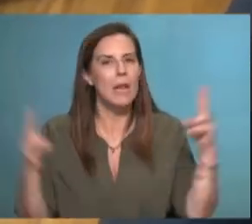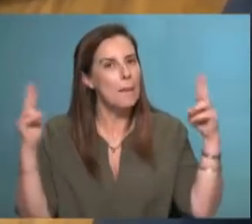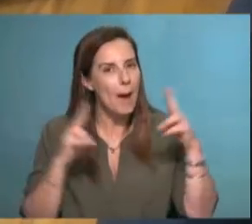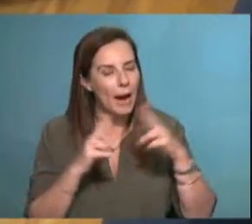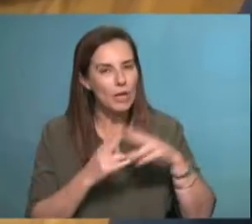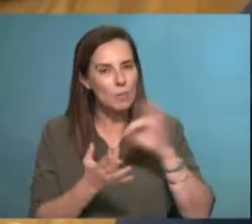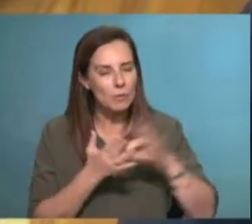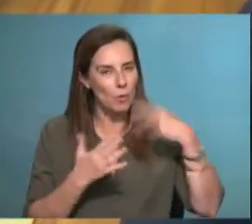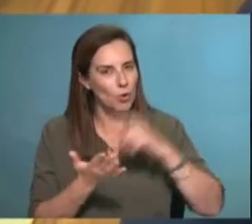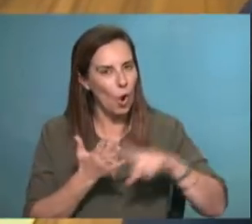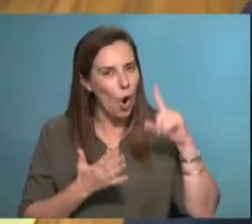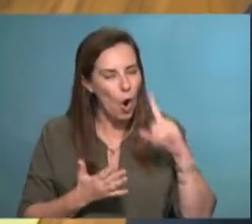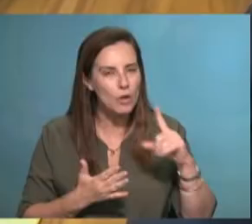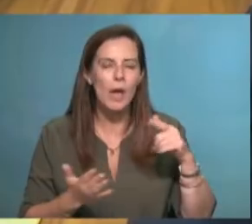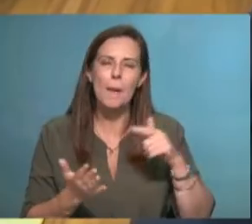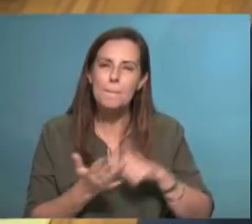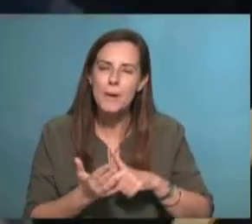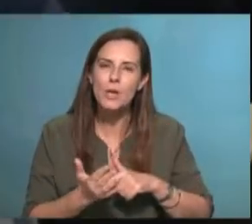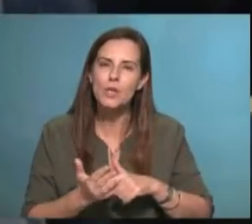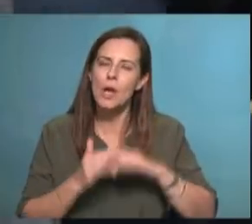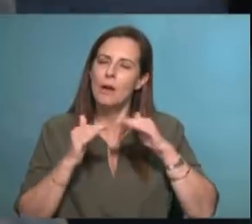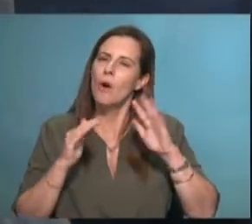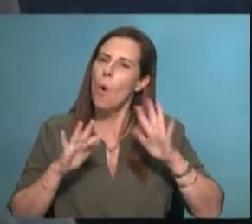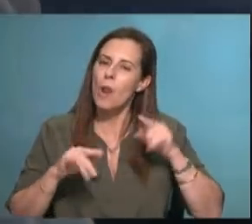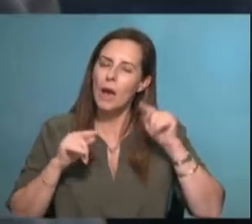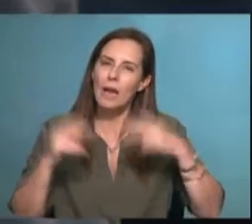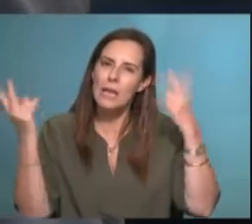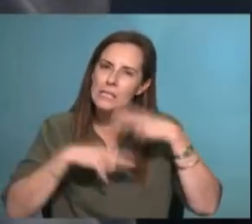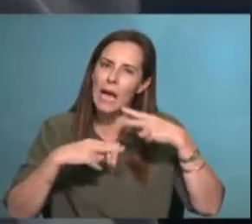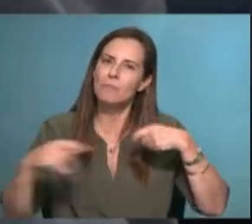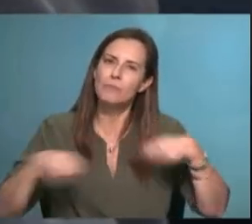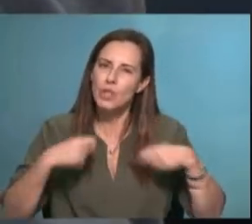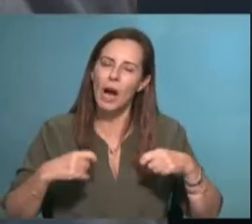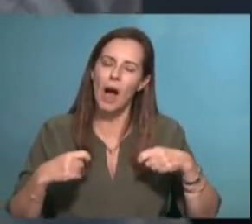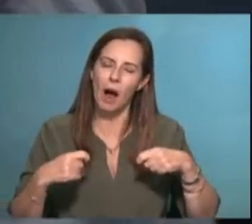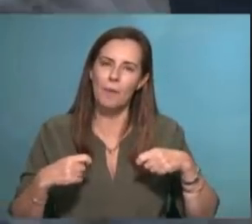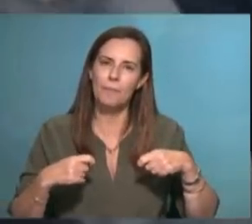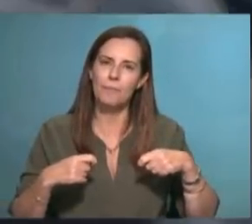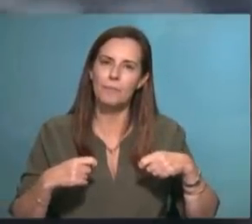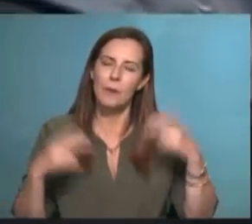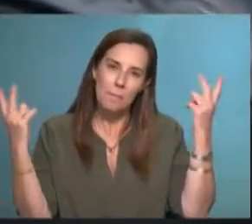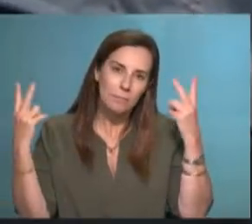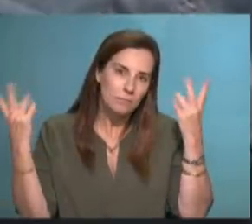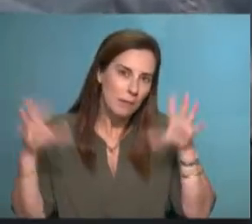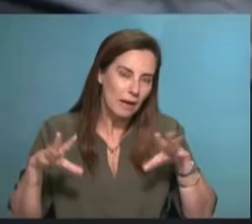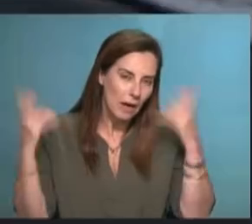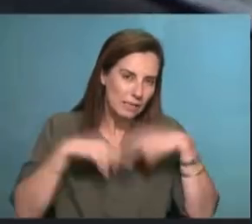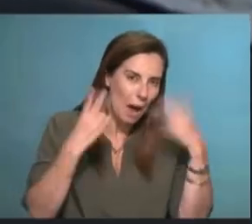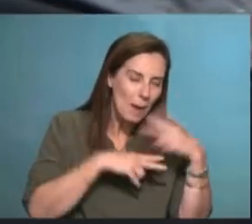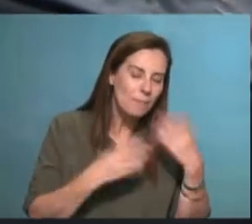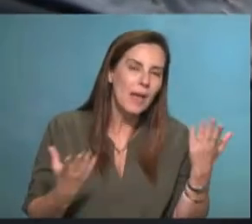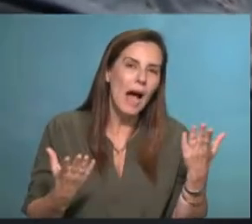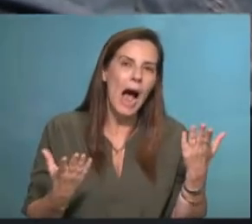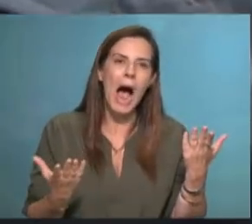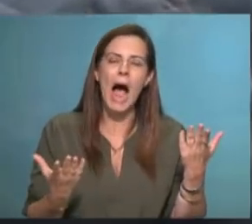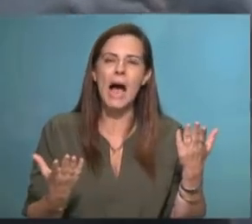בעוד כחודש, כדי לצמצם את המחלוקת, אולי אפילו לסכם את התיק כולו בהסכמות. אז תקצרנו